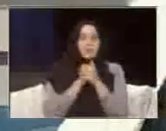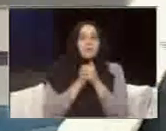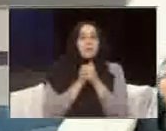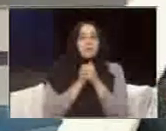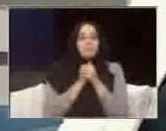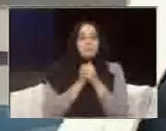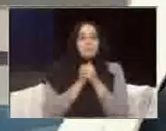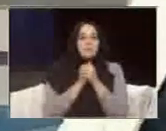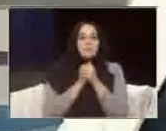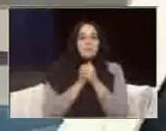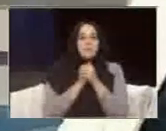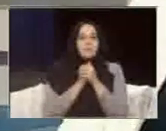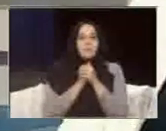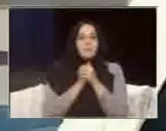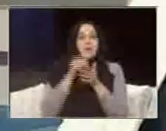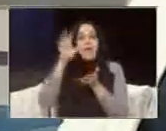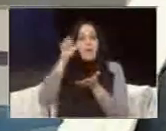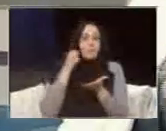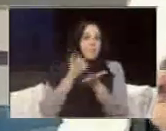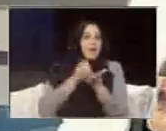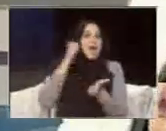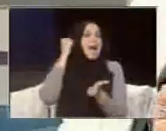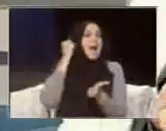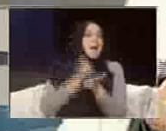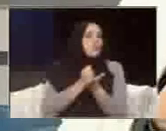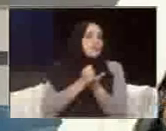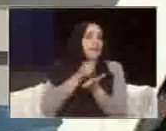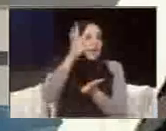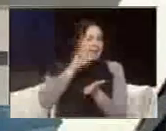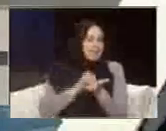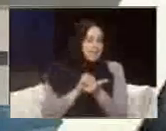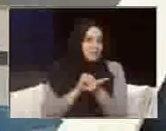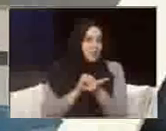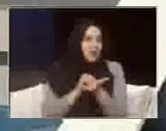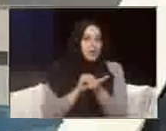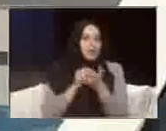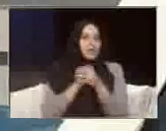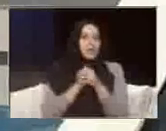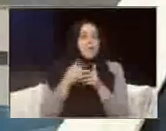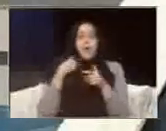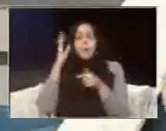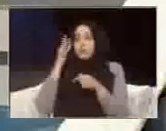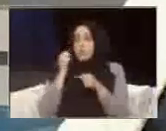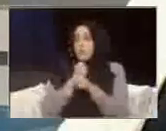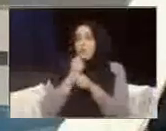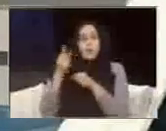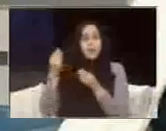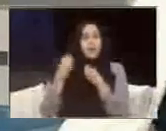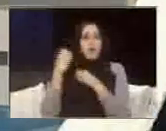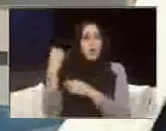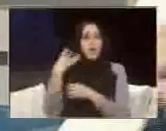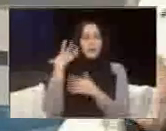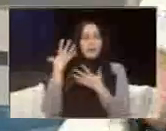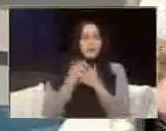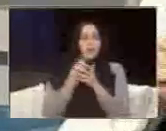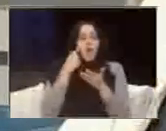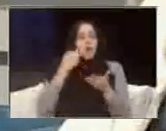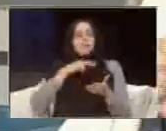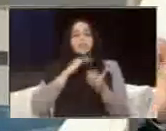معك يعني الأدلة بلي راسلتي المسؤول تاعك باش يعطيك الخدمة وهو رافض، وطبعا المسؤول هذاك الأعلى